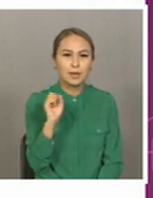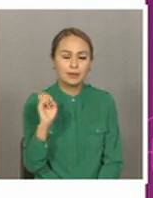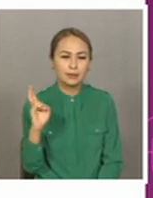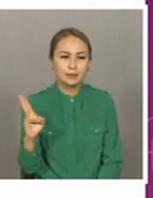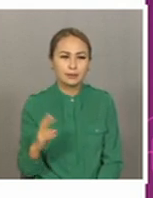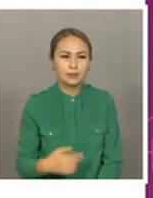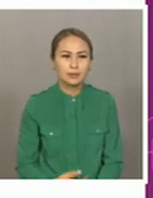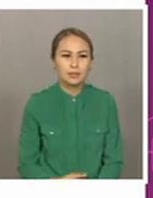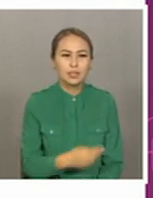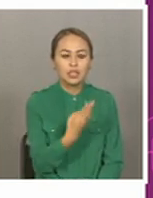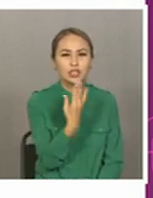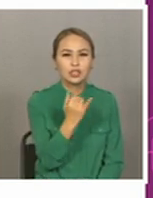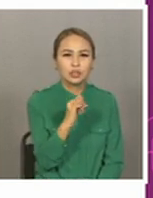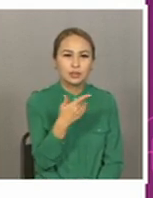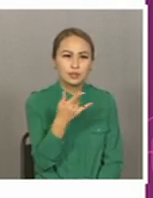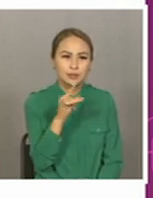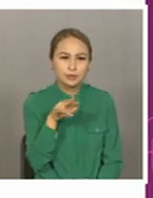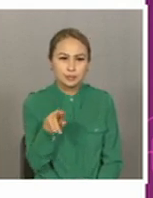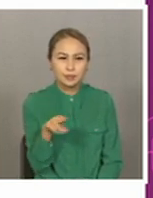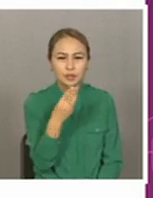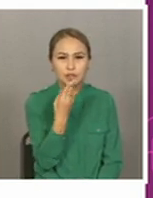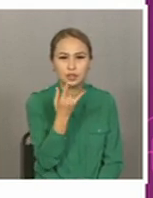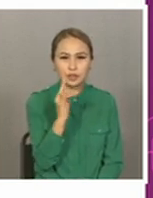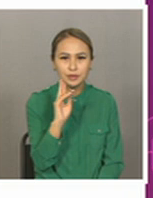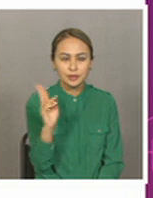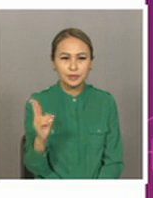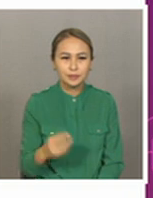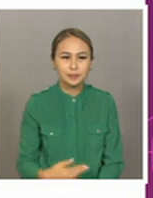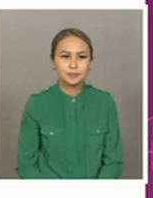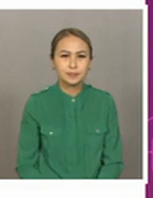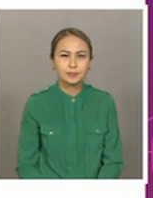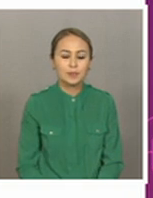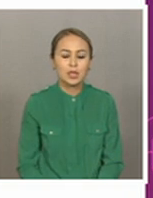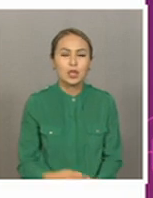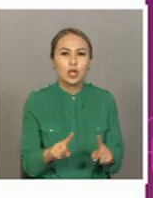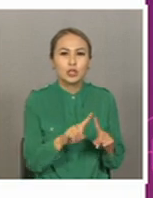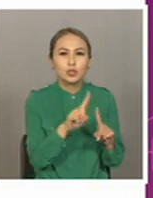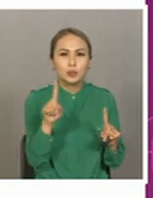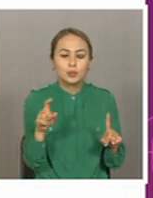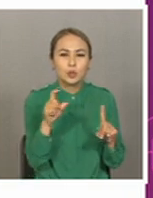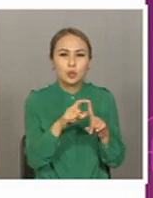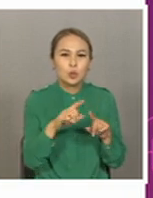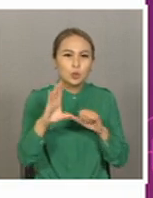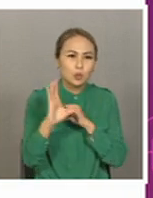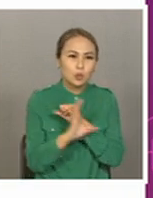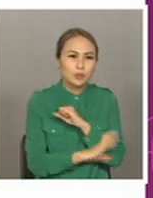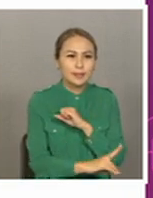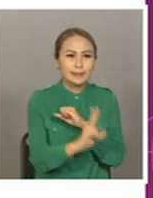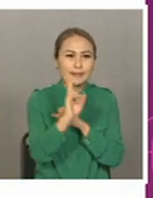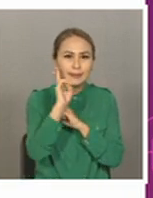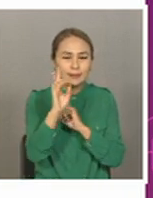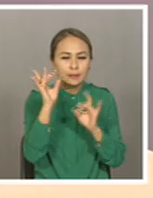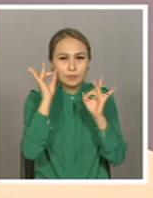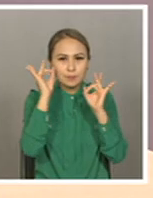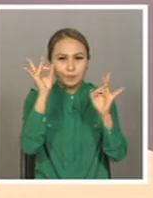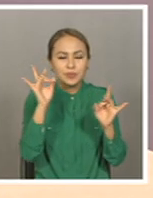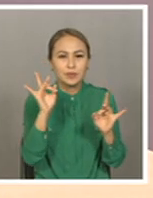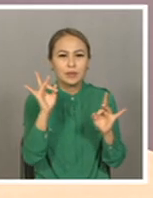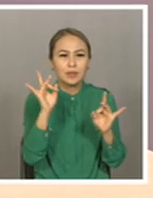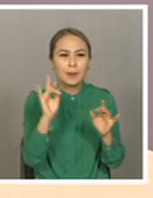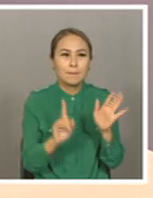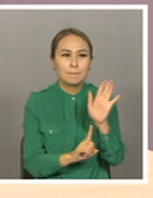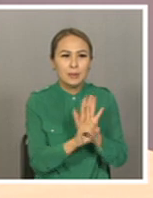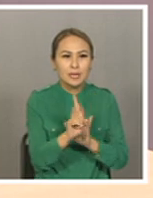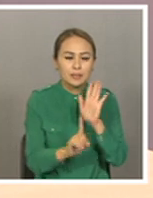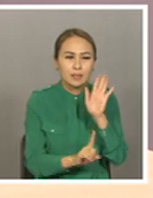қабақ. Шығып, шық. Түбір сөздің соңындағы қ дыбысы дауысты дыбыстан